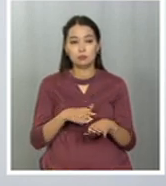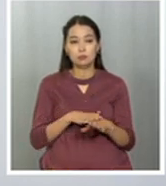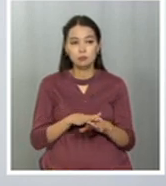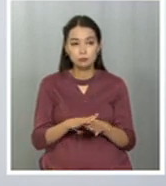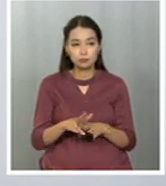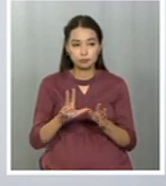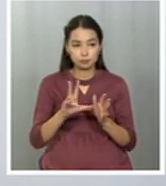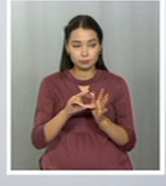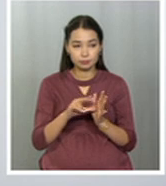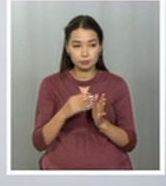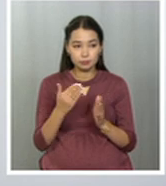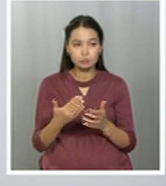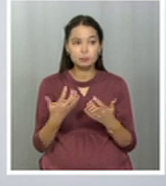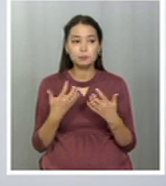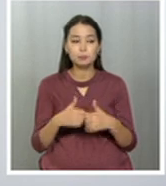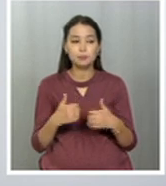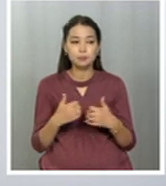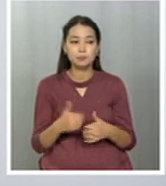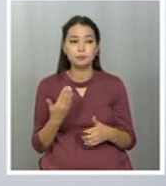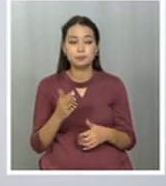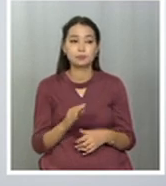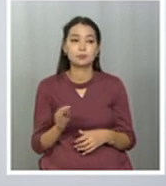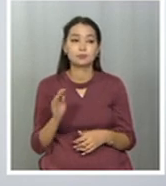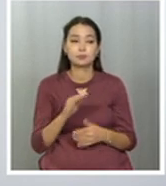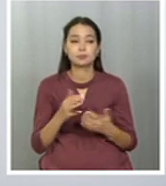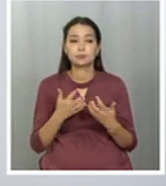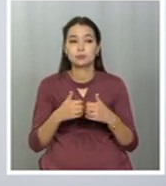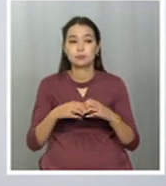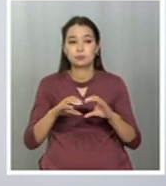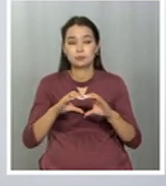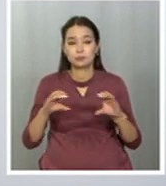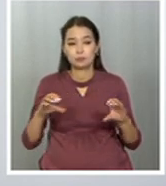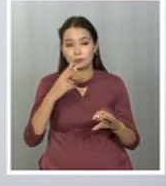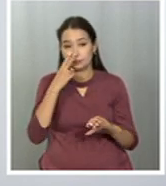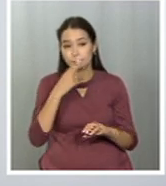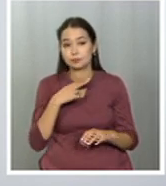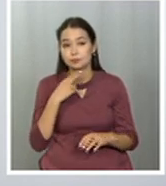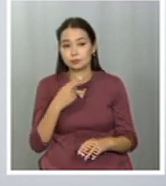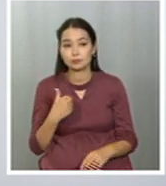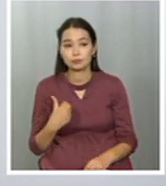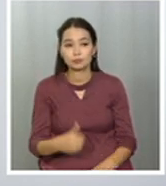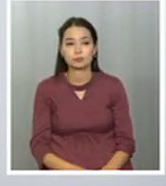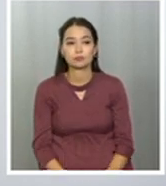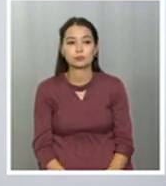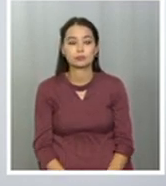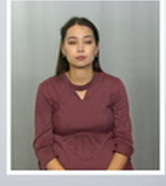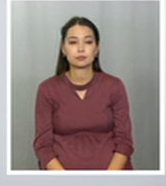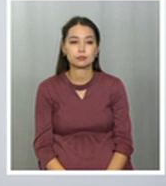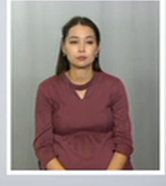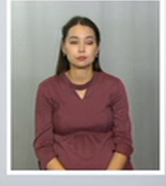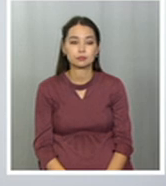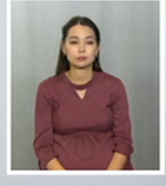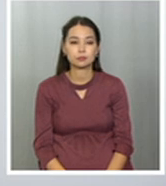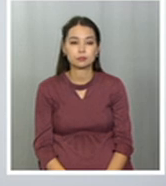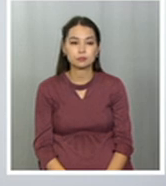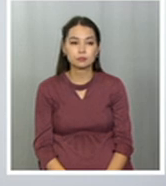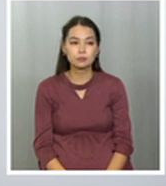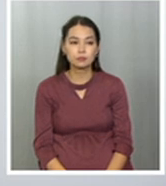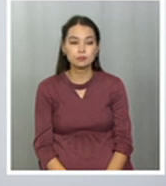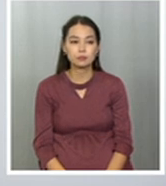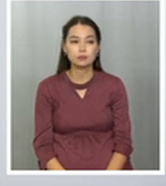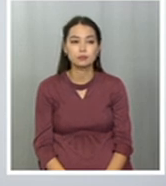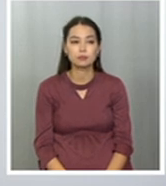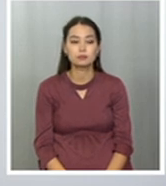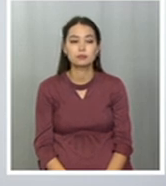2-ні 2B1 Q-ға көбейтеміз. Сонда 4B1 Q тең B1 көбейтілген 1 қосылған